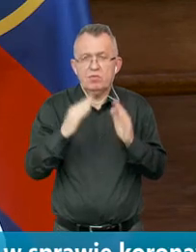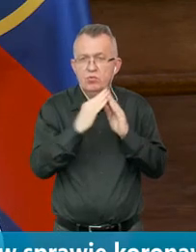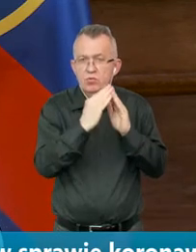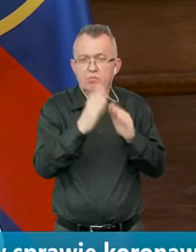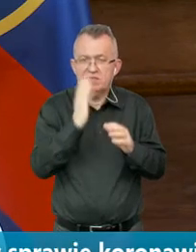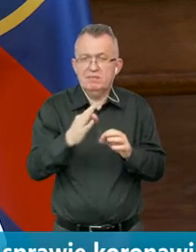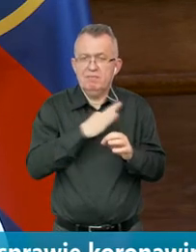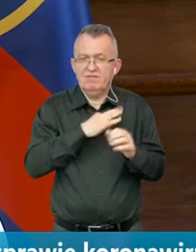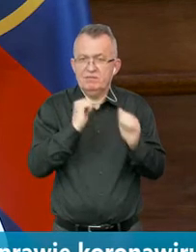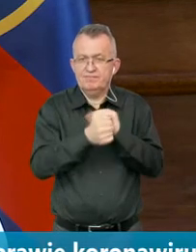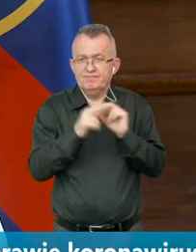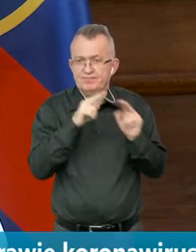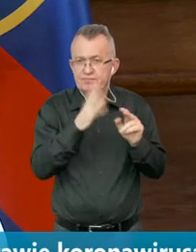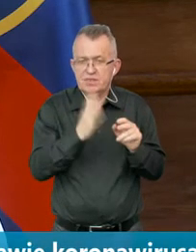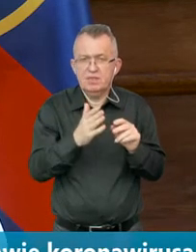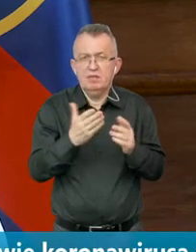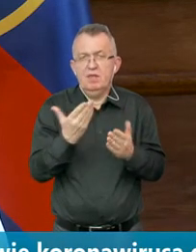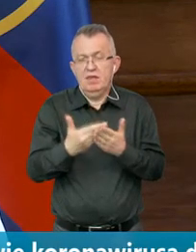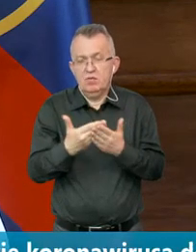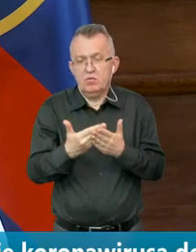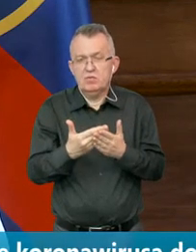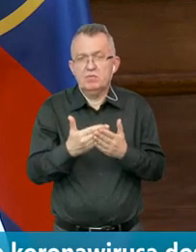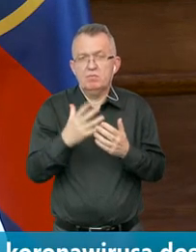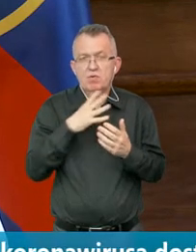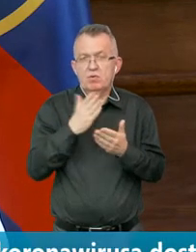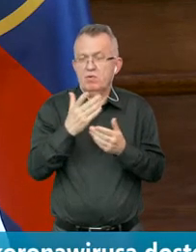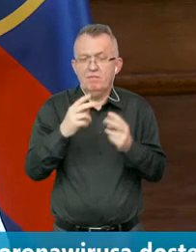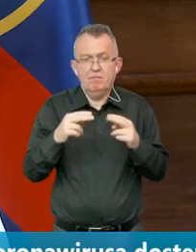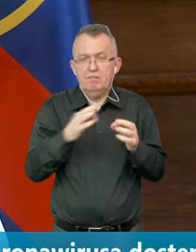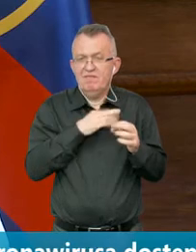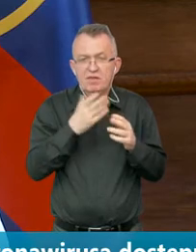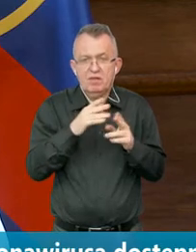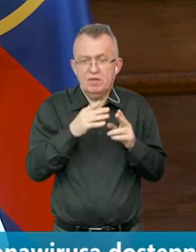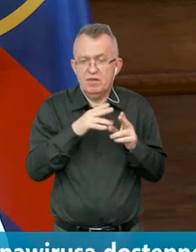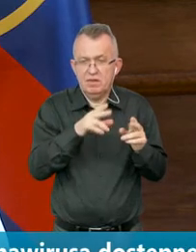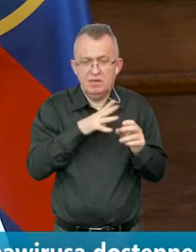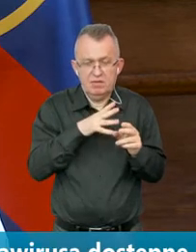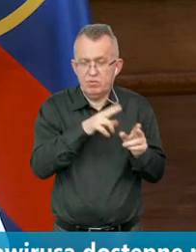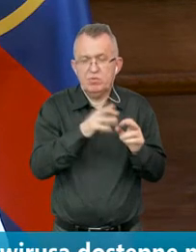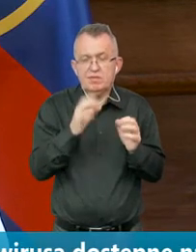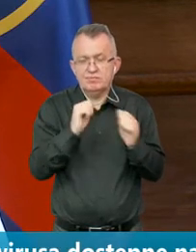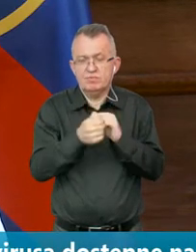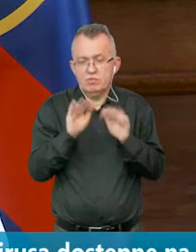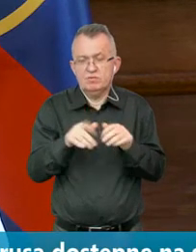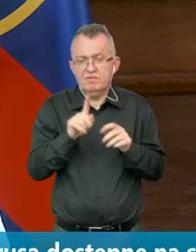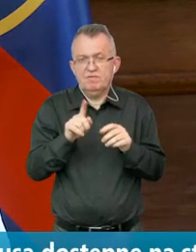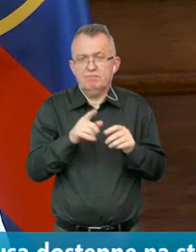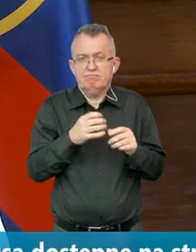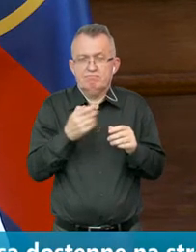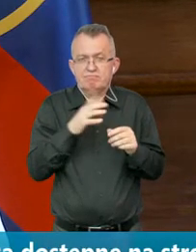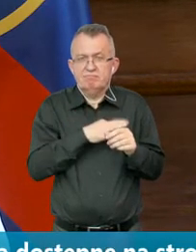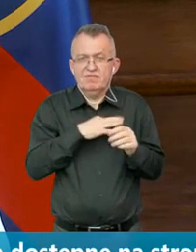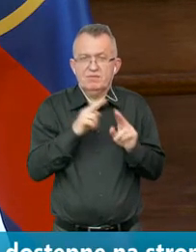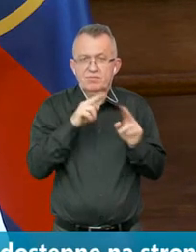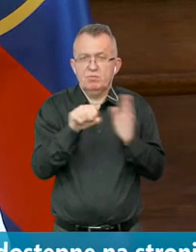być prywatyzowane, ponieważ część była włączona z prywatyzacji właśnie z uwagi na fakt, że przeznaczone były do tej